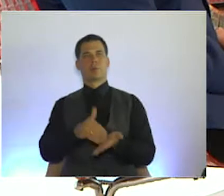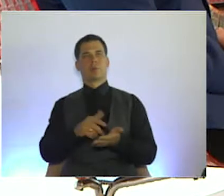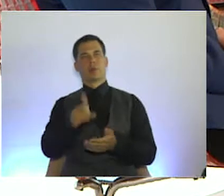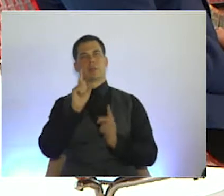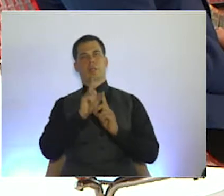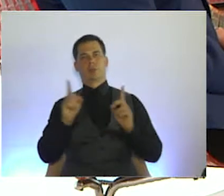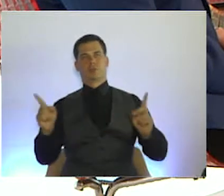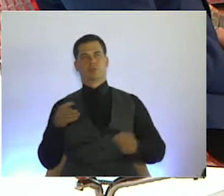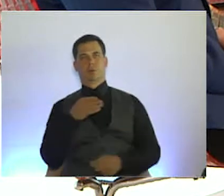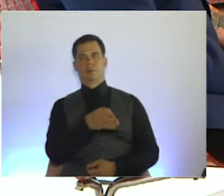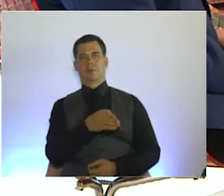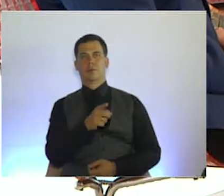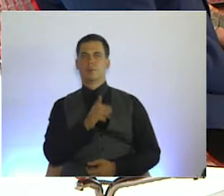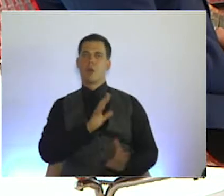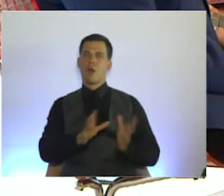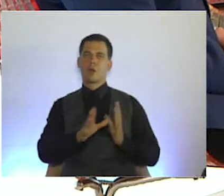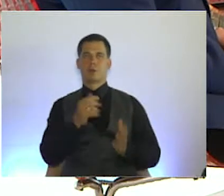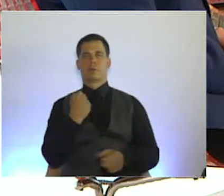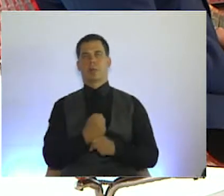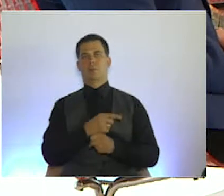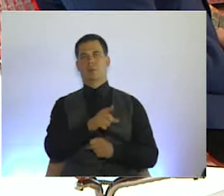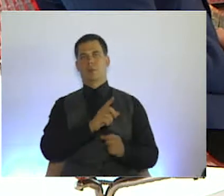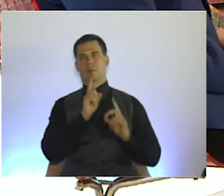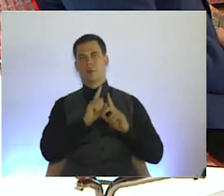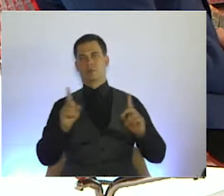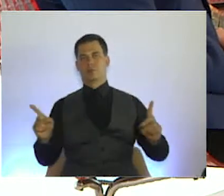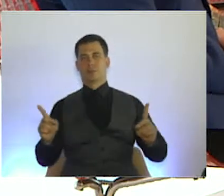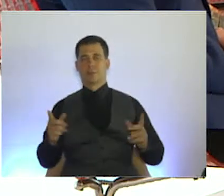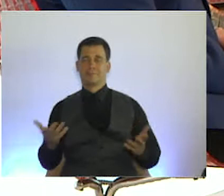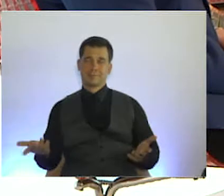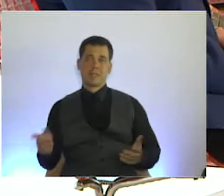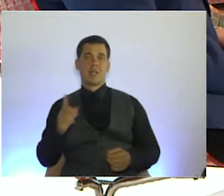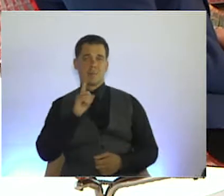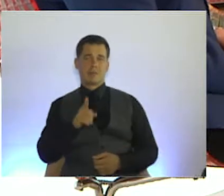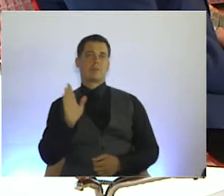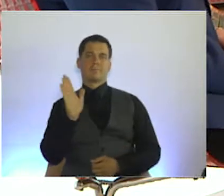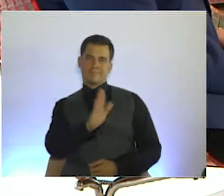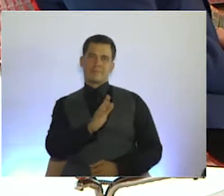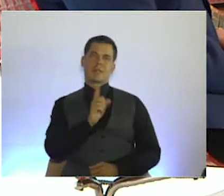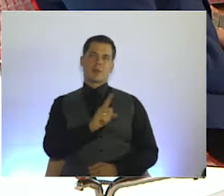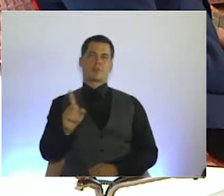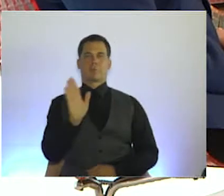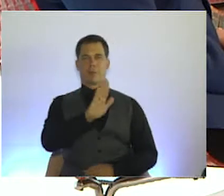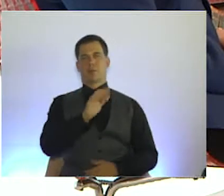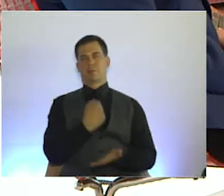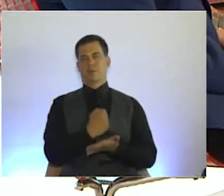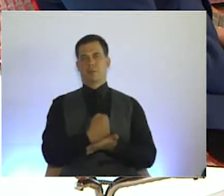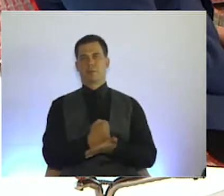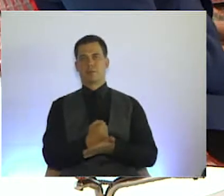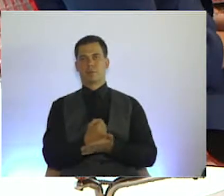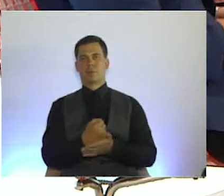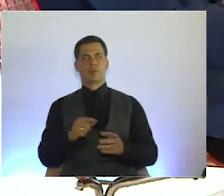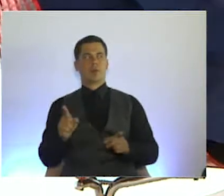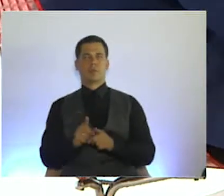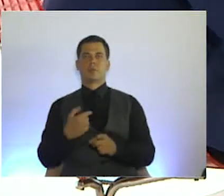nauczycieli, jako ochrona tej grupy zawodowej, co oczywiście nie mam nic przeciwko, tak, bo oczywiście to też jest pewien problem, z którym